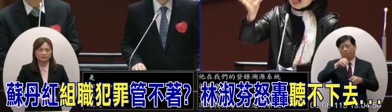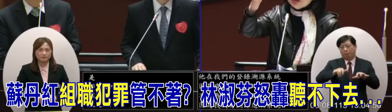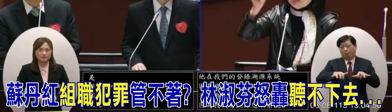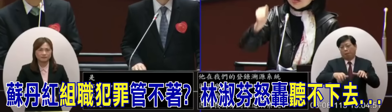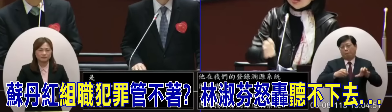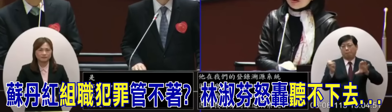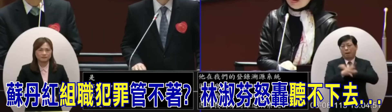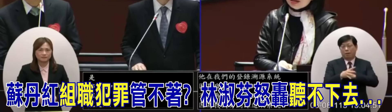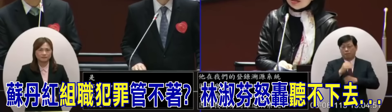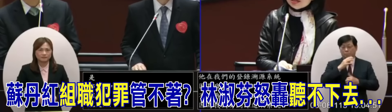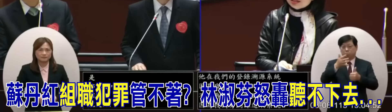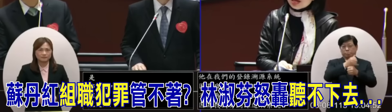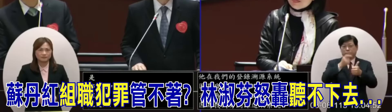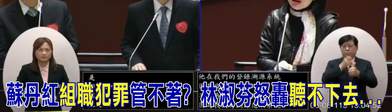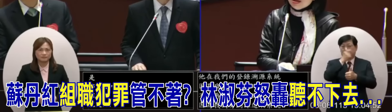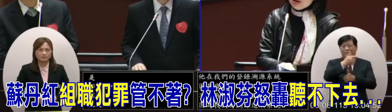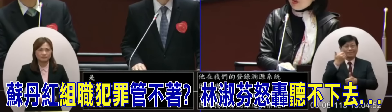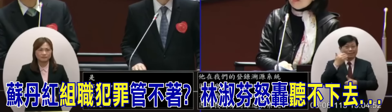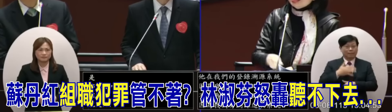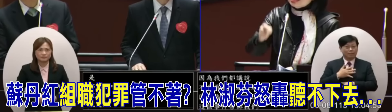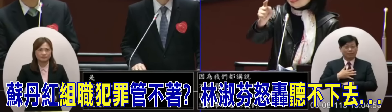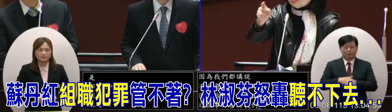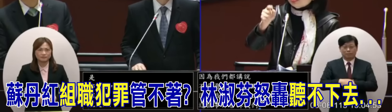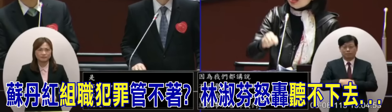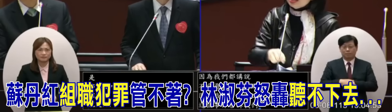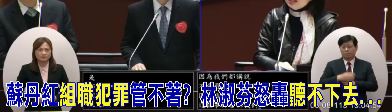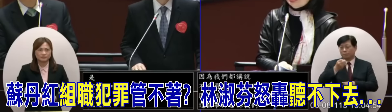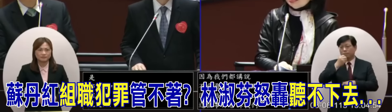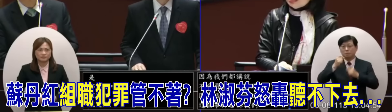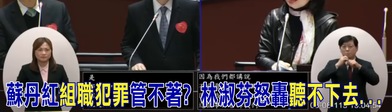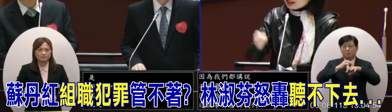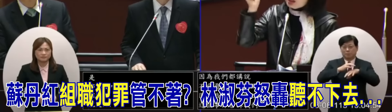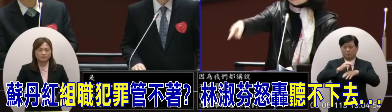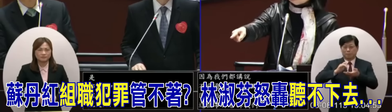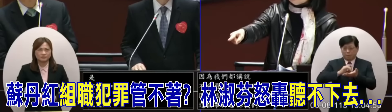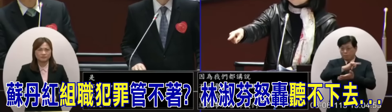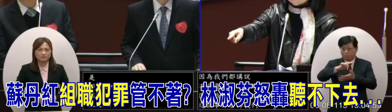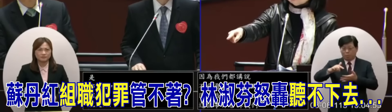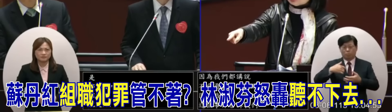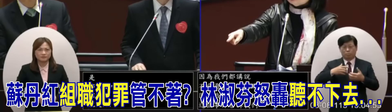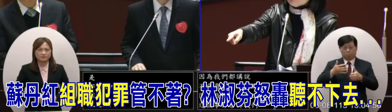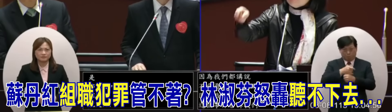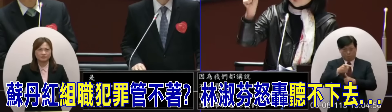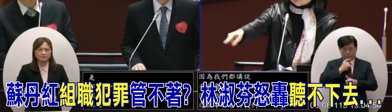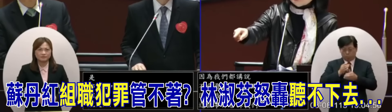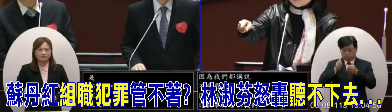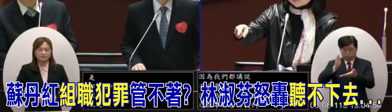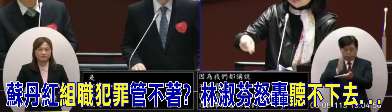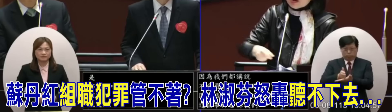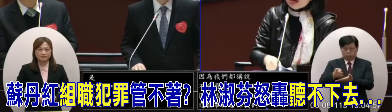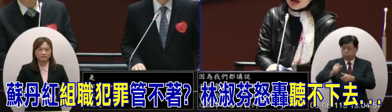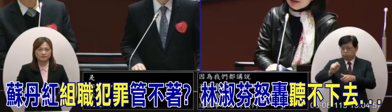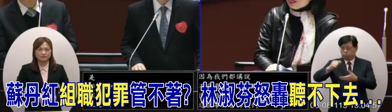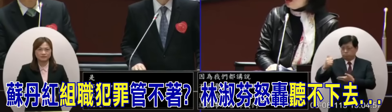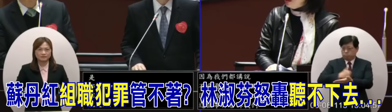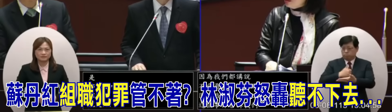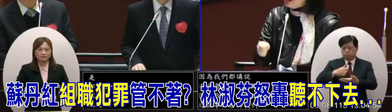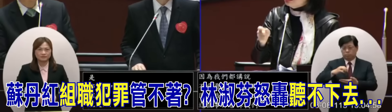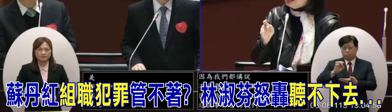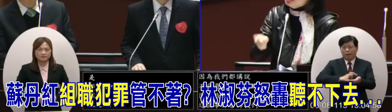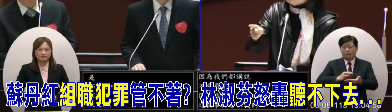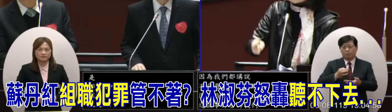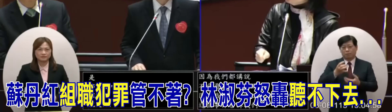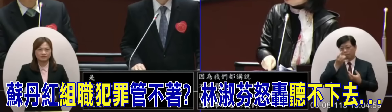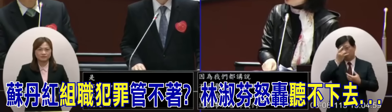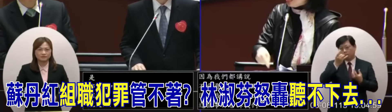登录上游跟谁买的，你知道吗？我们食药署也很认真的禁止了这家厂商，不准再卖到台湾来。可